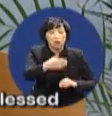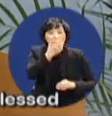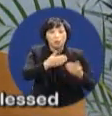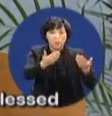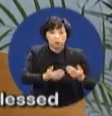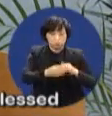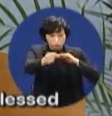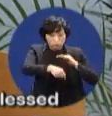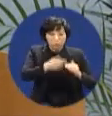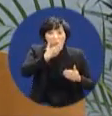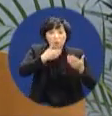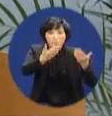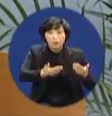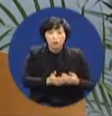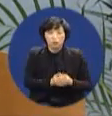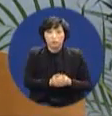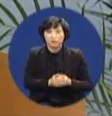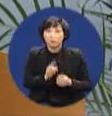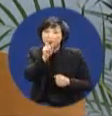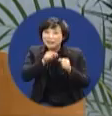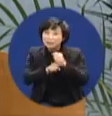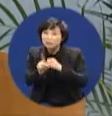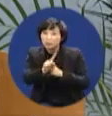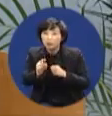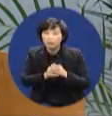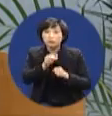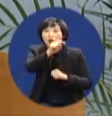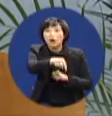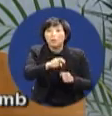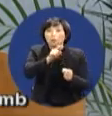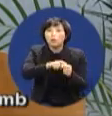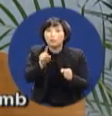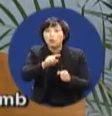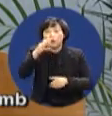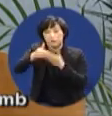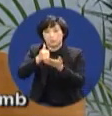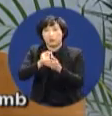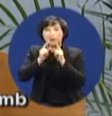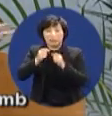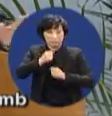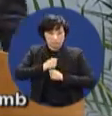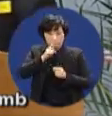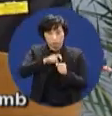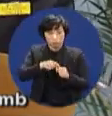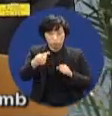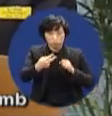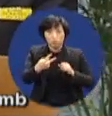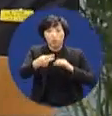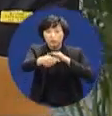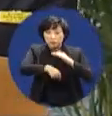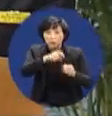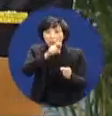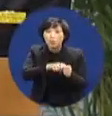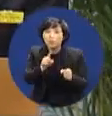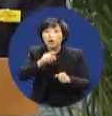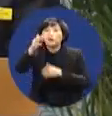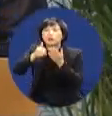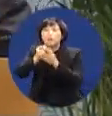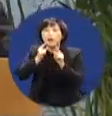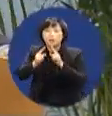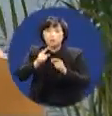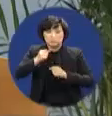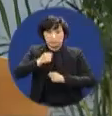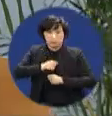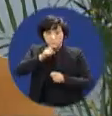두라도 복을 받고. 이 말은 나가는 목적에 하나님 말씀 지키려고, 들어오는 목적이 하나님 말씀 지키려고